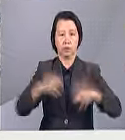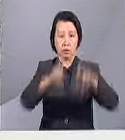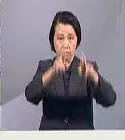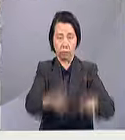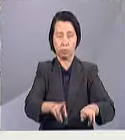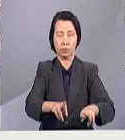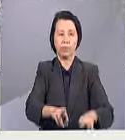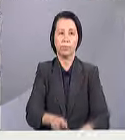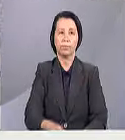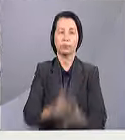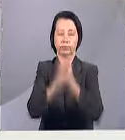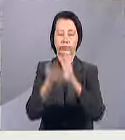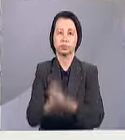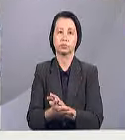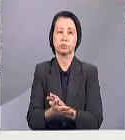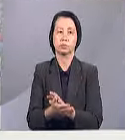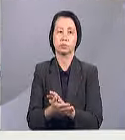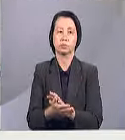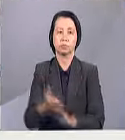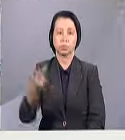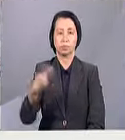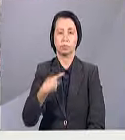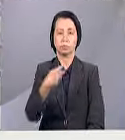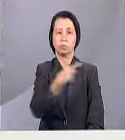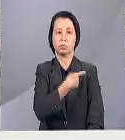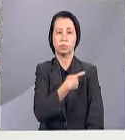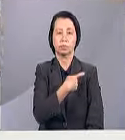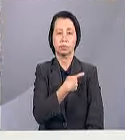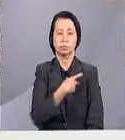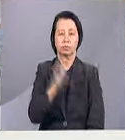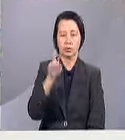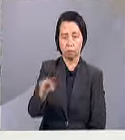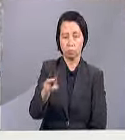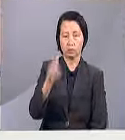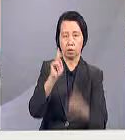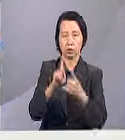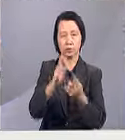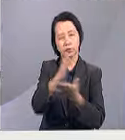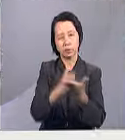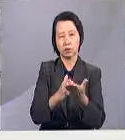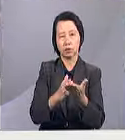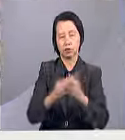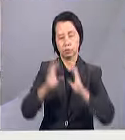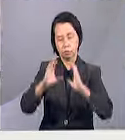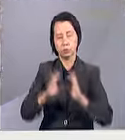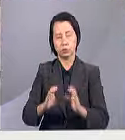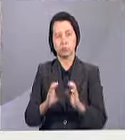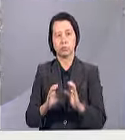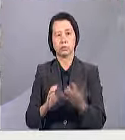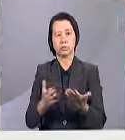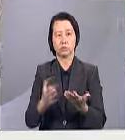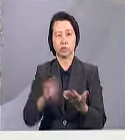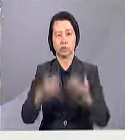rakyat, makanya kami melihat kepada beberapa kaedah